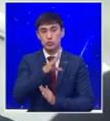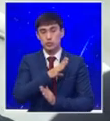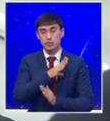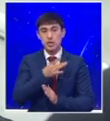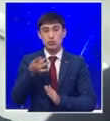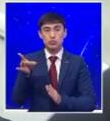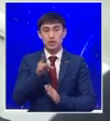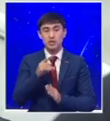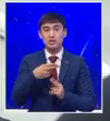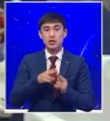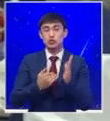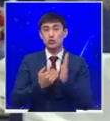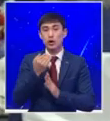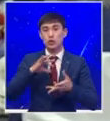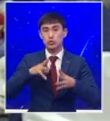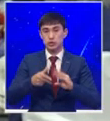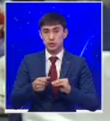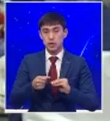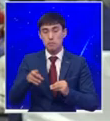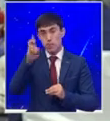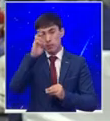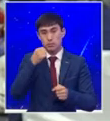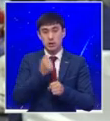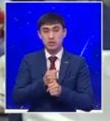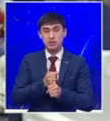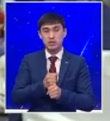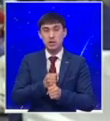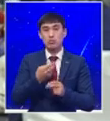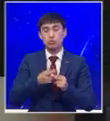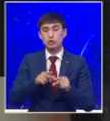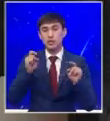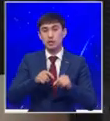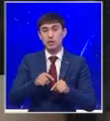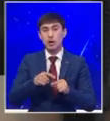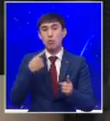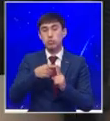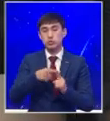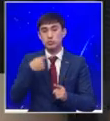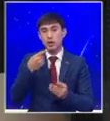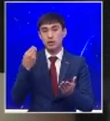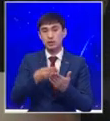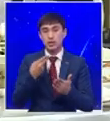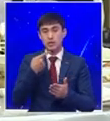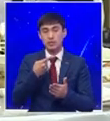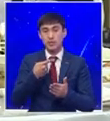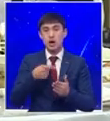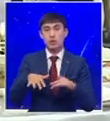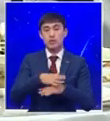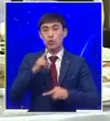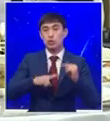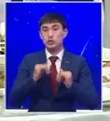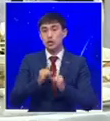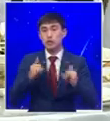Бұл республикадағы ең жоғарғы көрсеткіш. Мемлекет басшысы өңірге келген сапарында оң бағалаған болатын. Себебі аймақта құрылыс